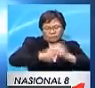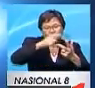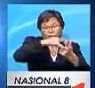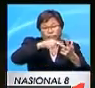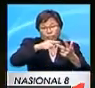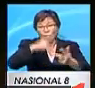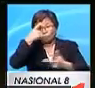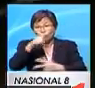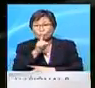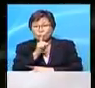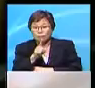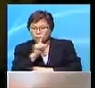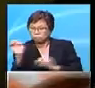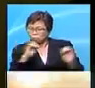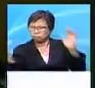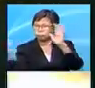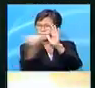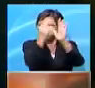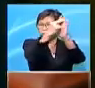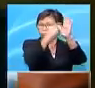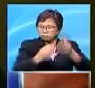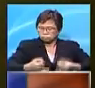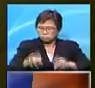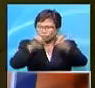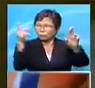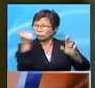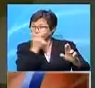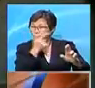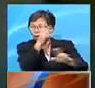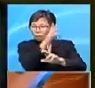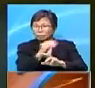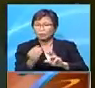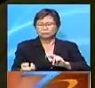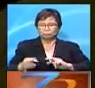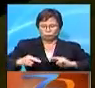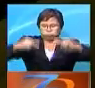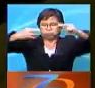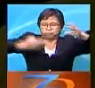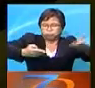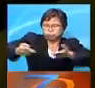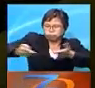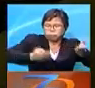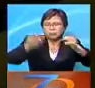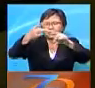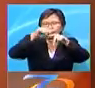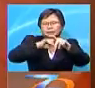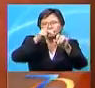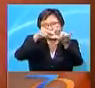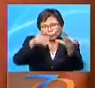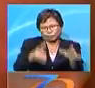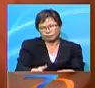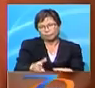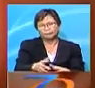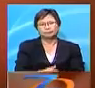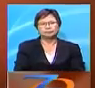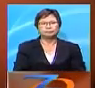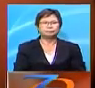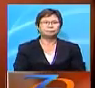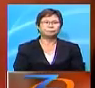memastikan mereka tidak melanggar peraturan Jalan Raya di samping meningkatkan perkhidmatan Kepada penumpang